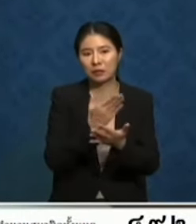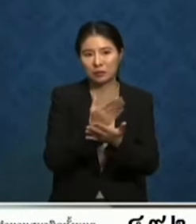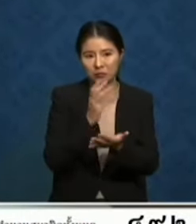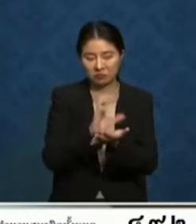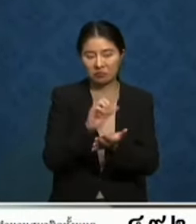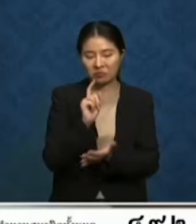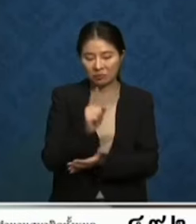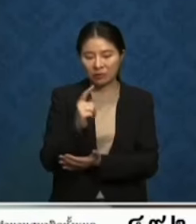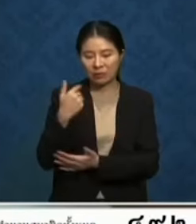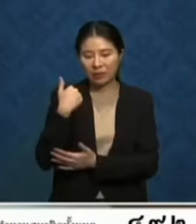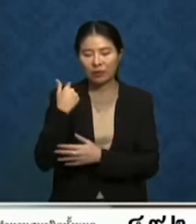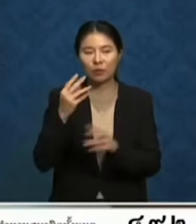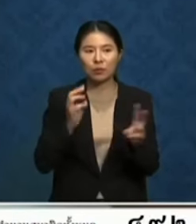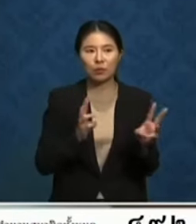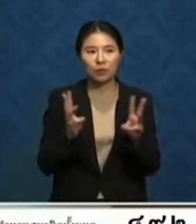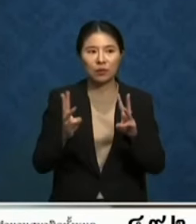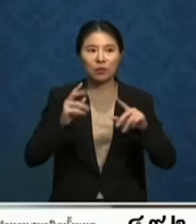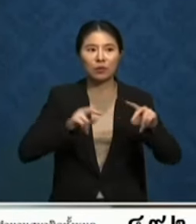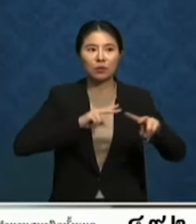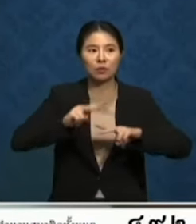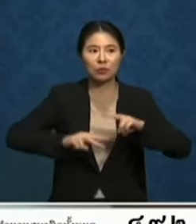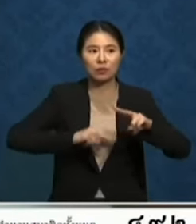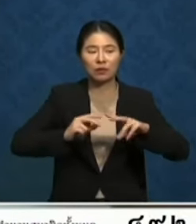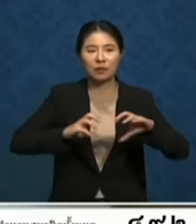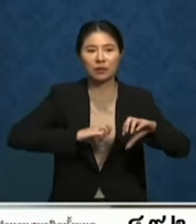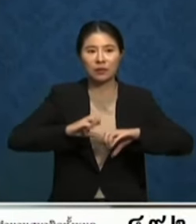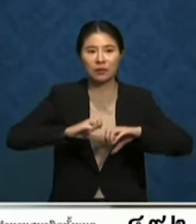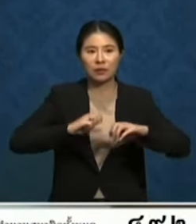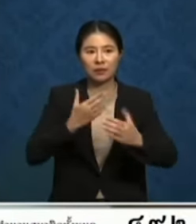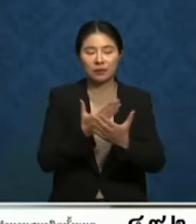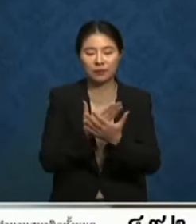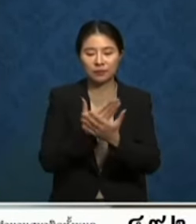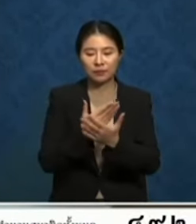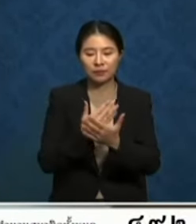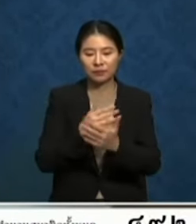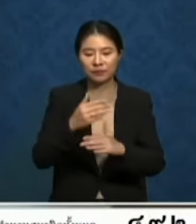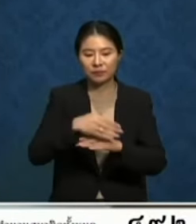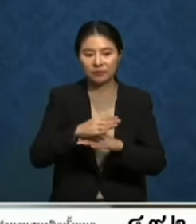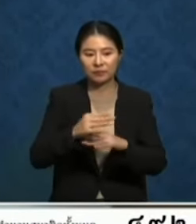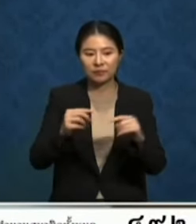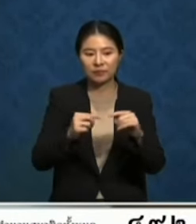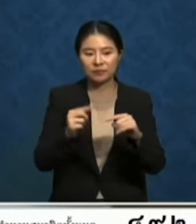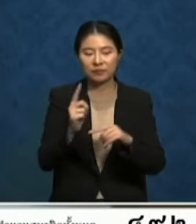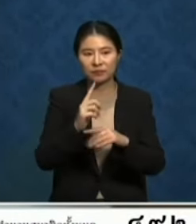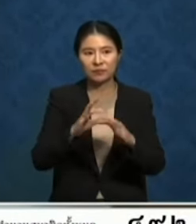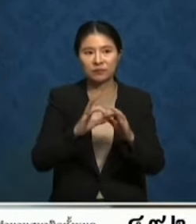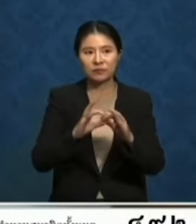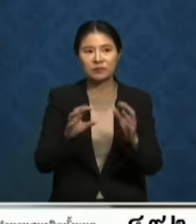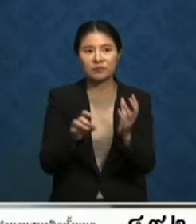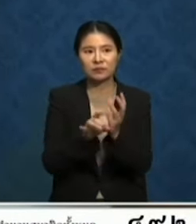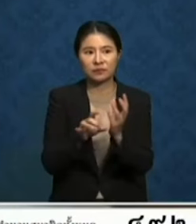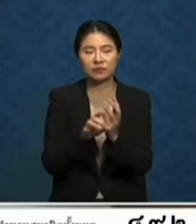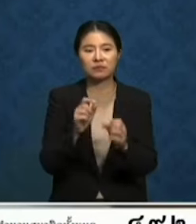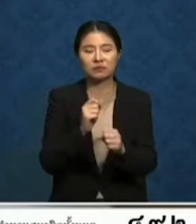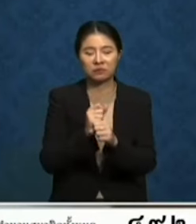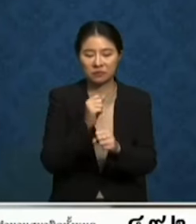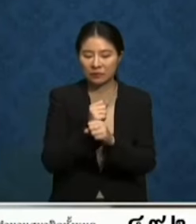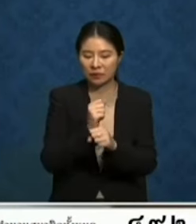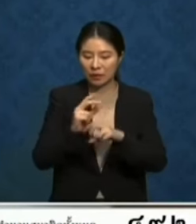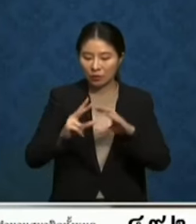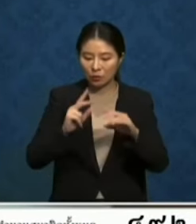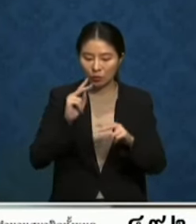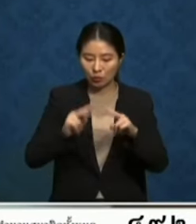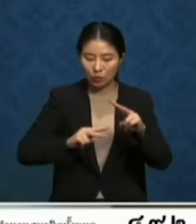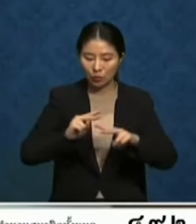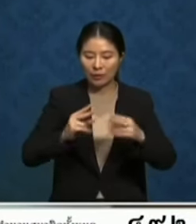ปรับปรุงวิธีการในการตรวจสอบการจัดทำงบเงินนอกงบประมาณให้มีประสิทธิภาพกว่าปัจจุบันนะครับแ